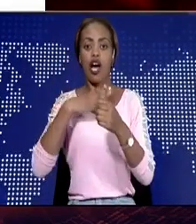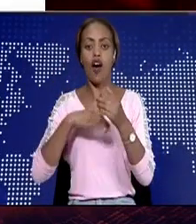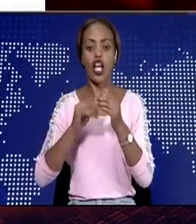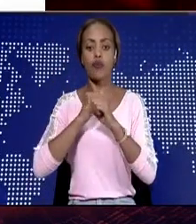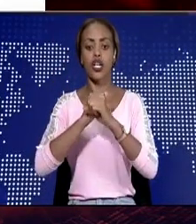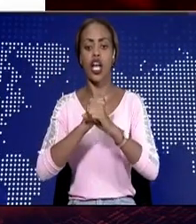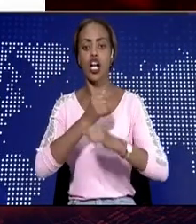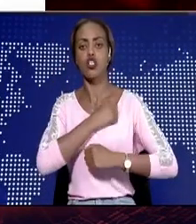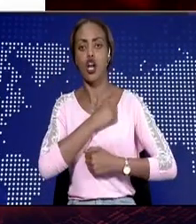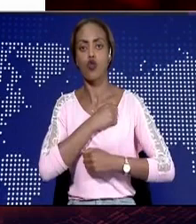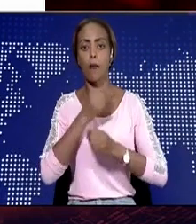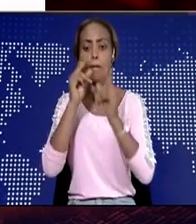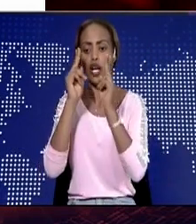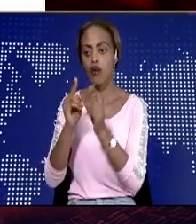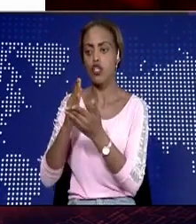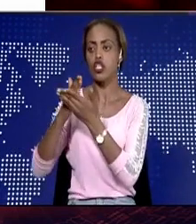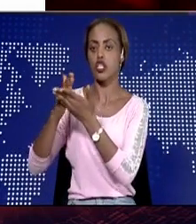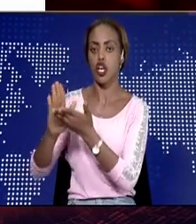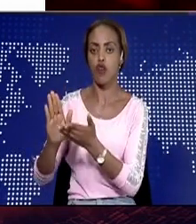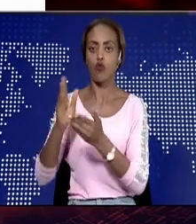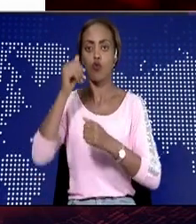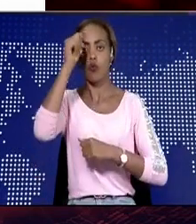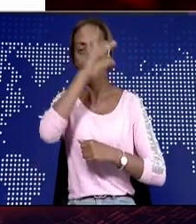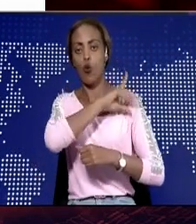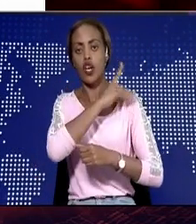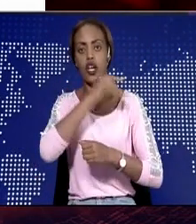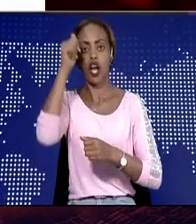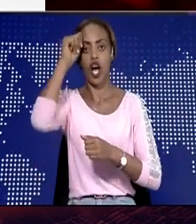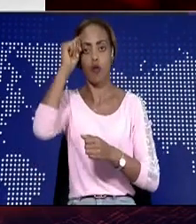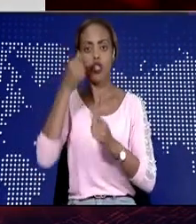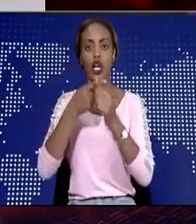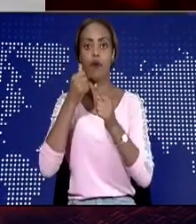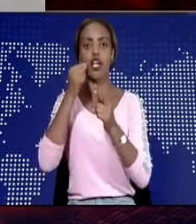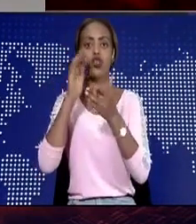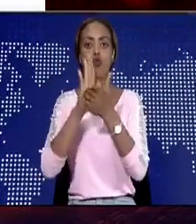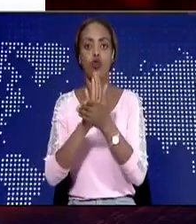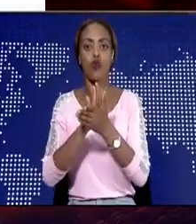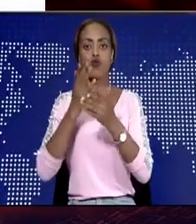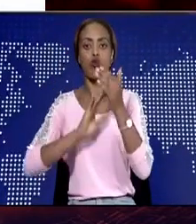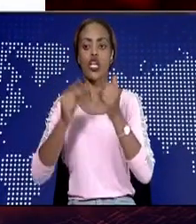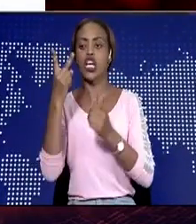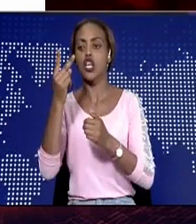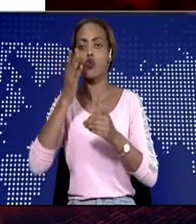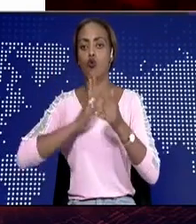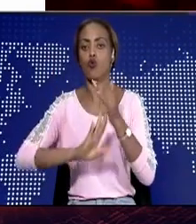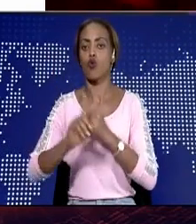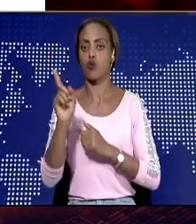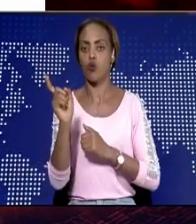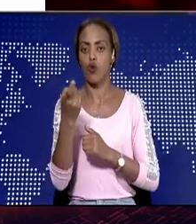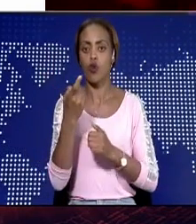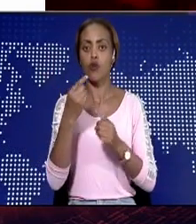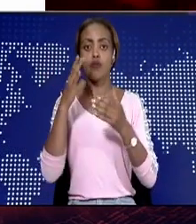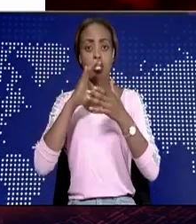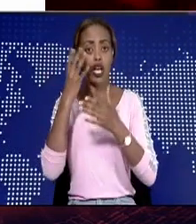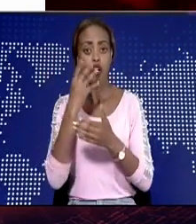خل سراويت بخبري استصناوده كونيليل عبدوم تكوت كاب عط بيتهم ميجر جنرال للزودة خلت والعز ولده خوينهم